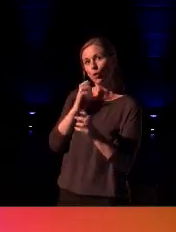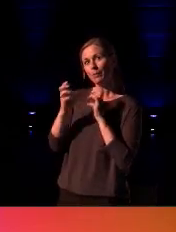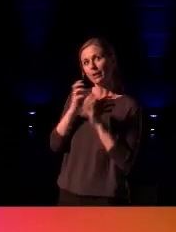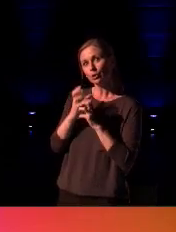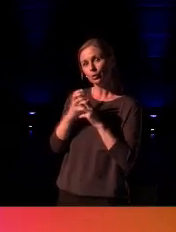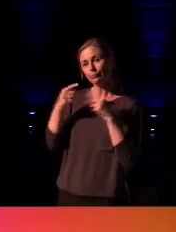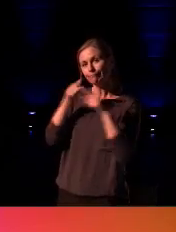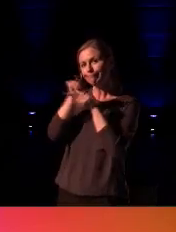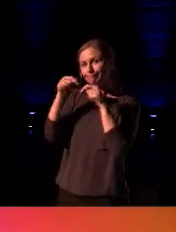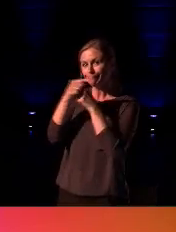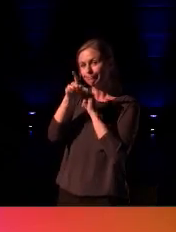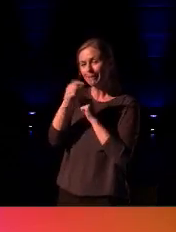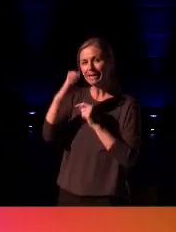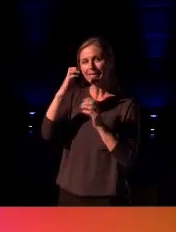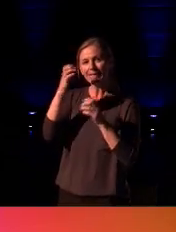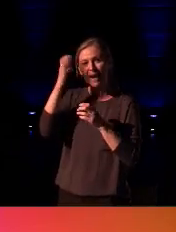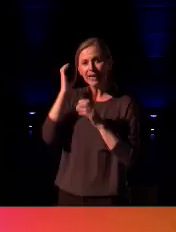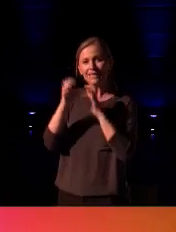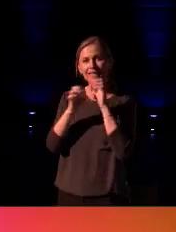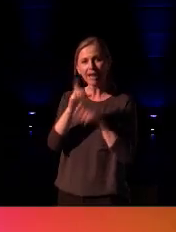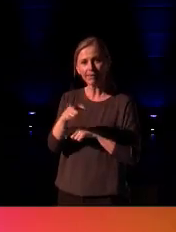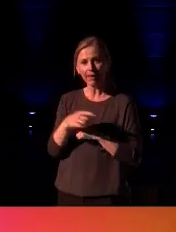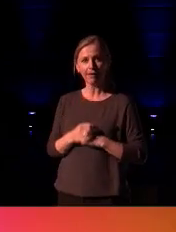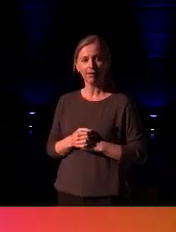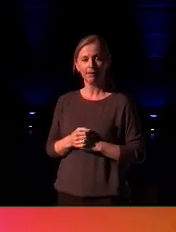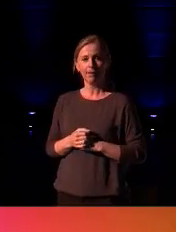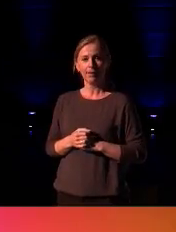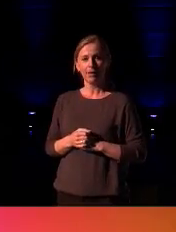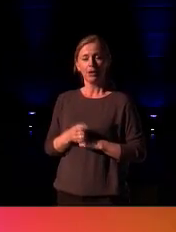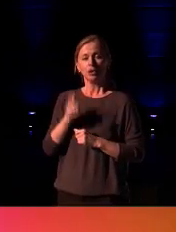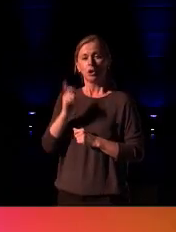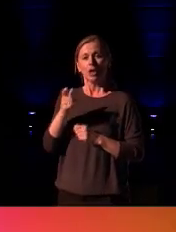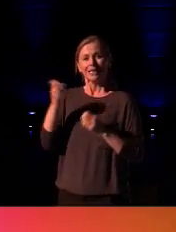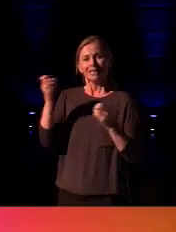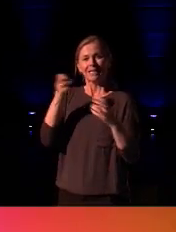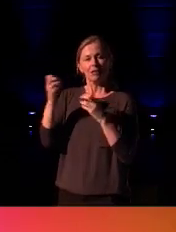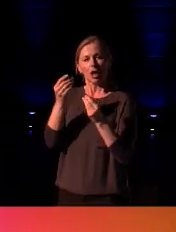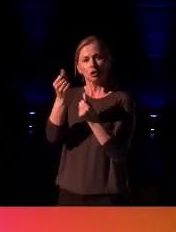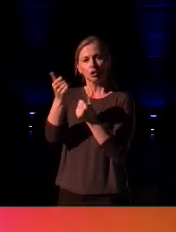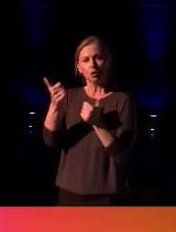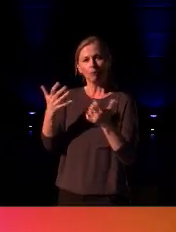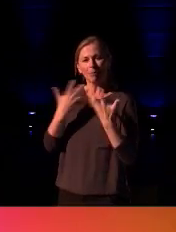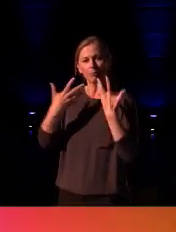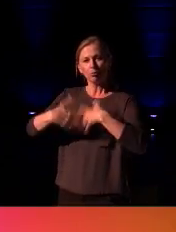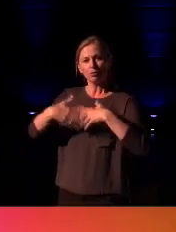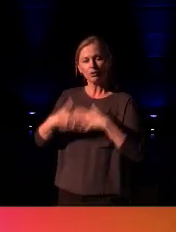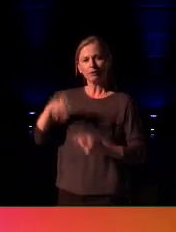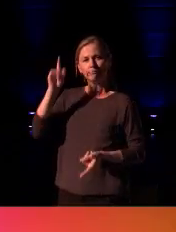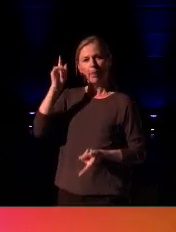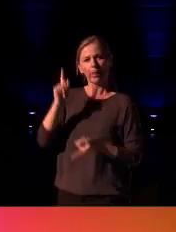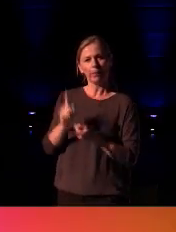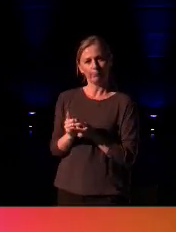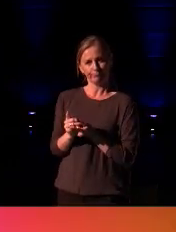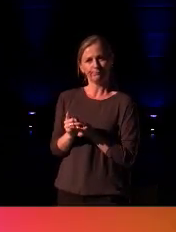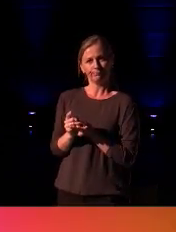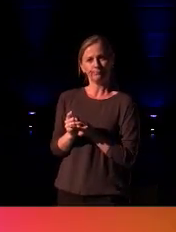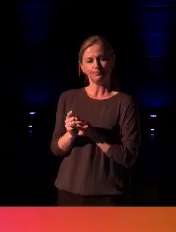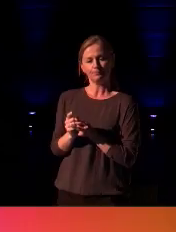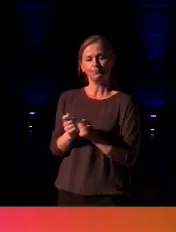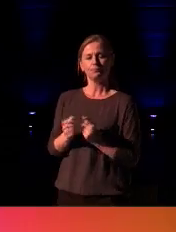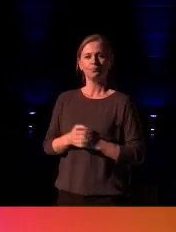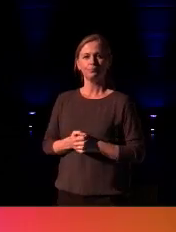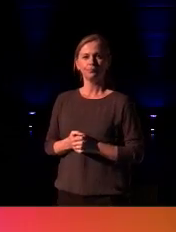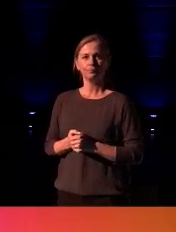kommunikasjon mellom hjernecellene ved at signalstoffer produseres i mindre